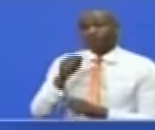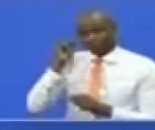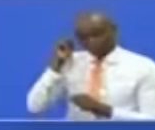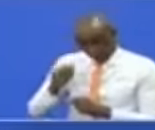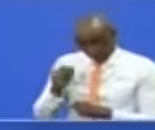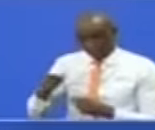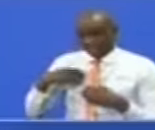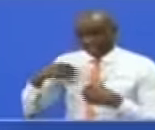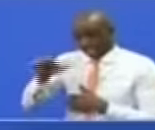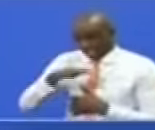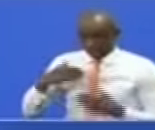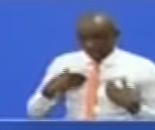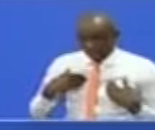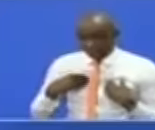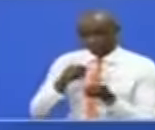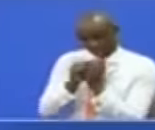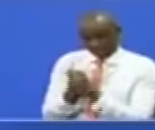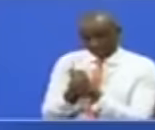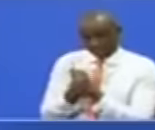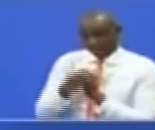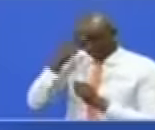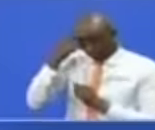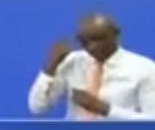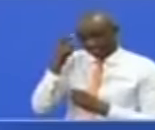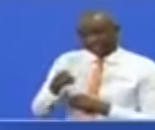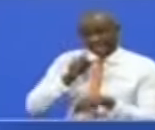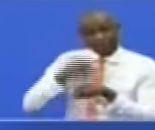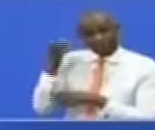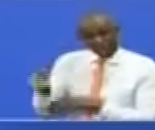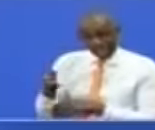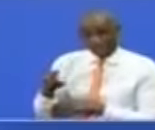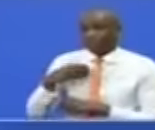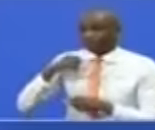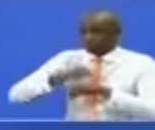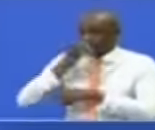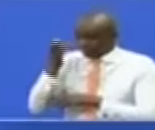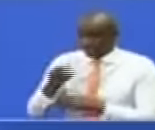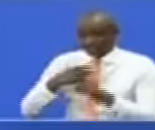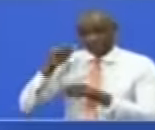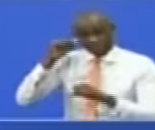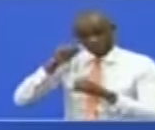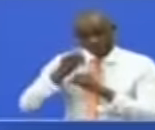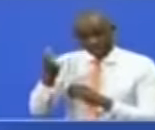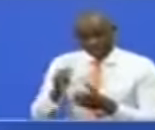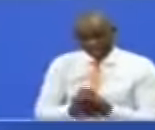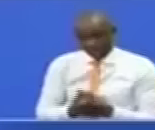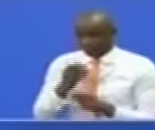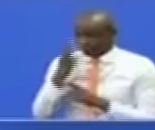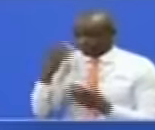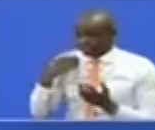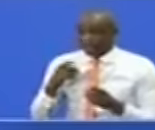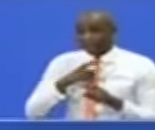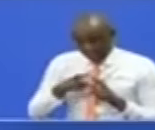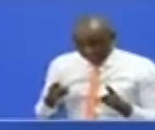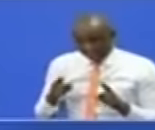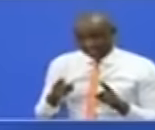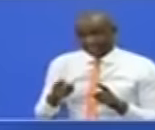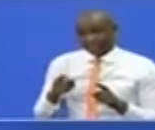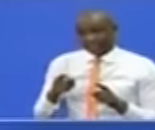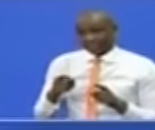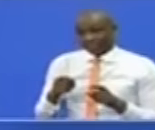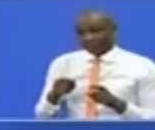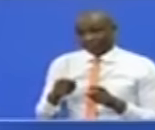inaenda sehemu kama hizo, ndio badilishe. Kwa sababu ukikuja mara kwa website, tuko na mashule, secondary schools kwa sehemu kidogo 14, lakini ukikross maji,